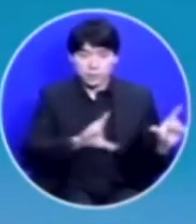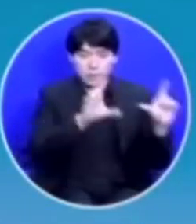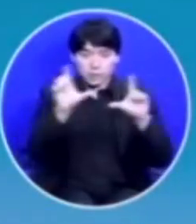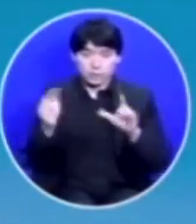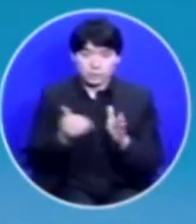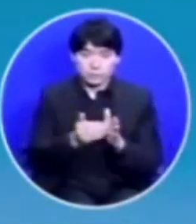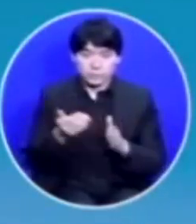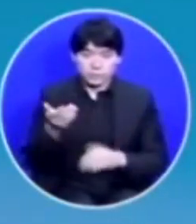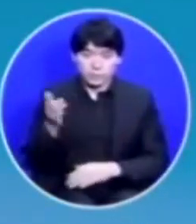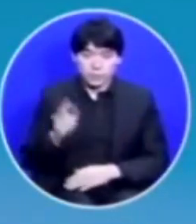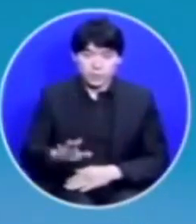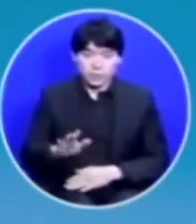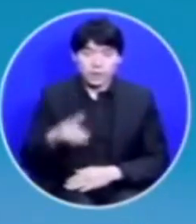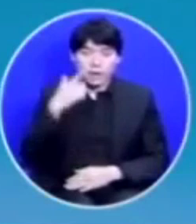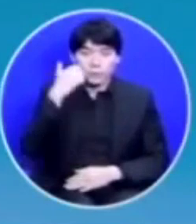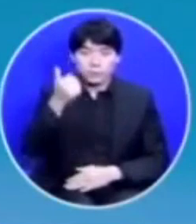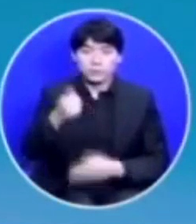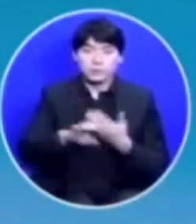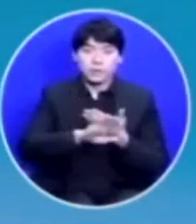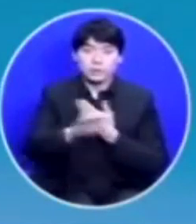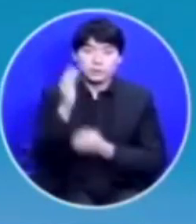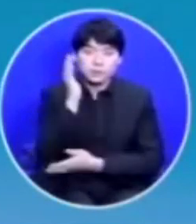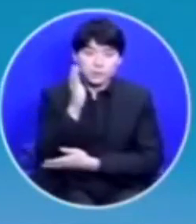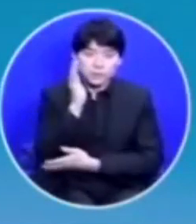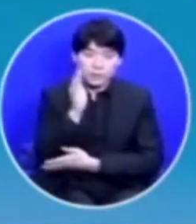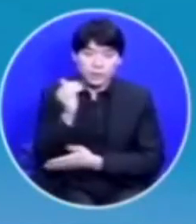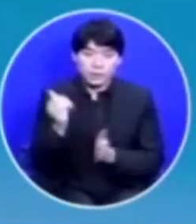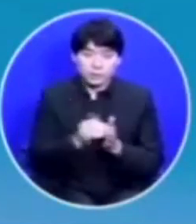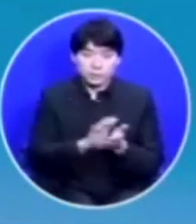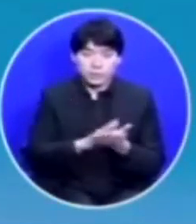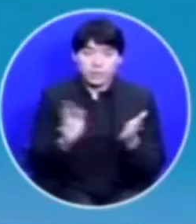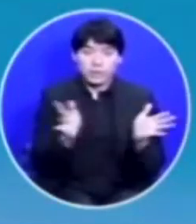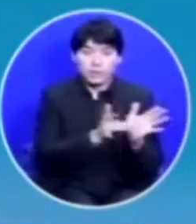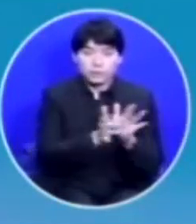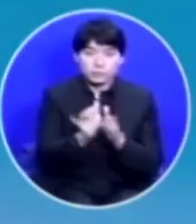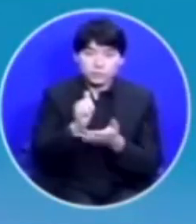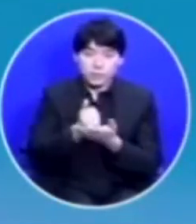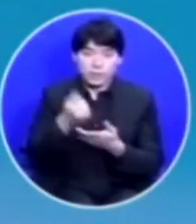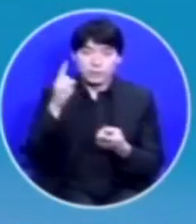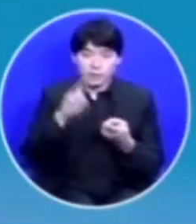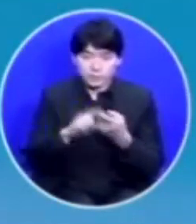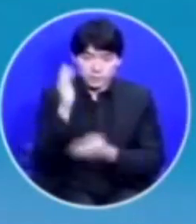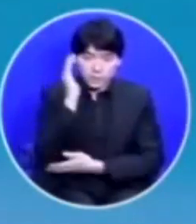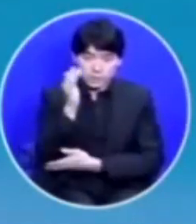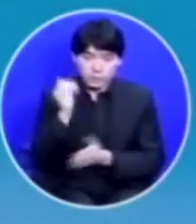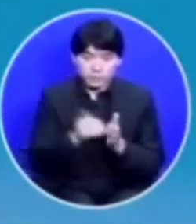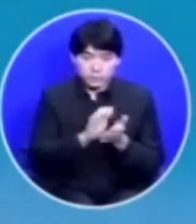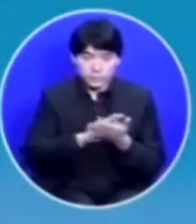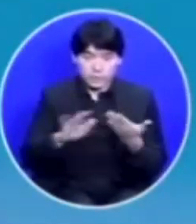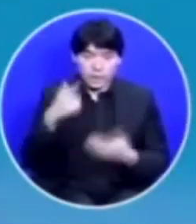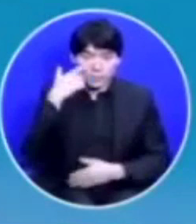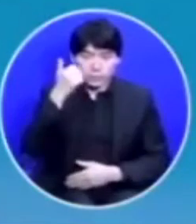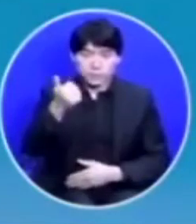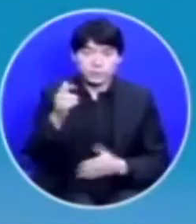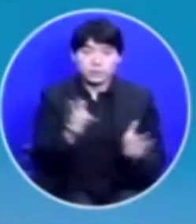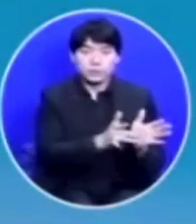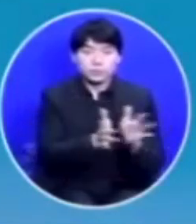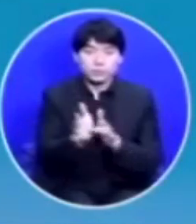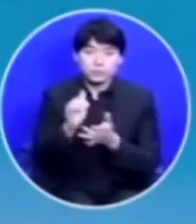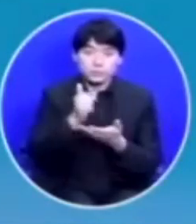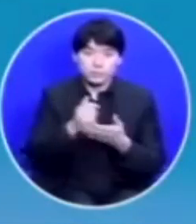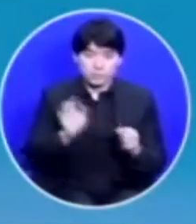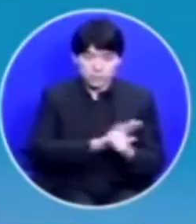아버지는 다른 이야기를 해 주셨죠 예수님에 대한 이야기였어요 아버지는 예수님을 사랑하셔서 꼬